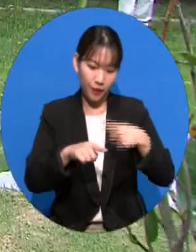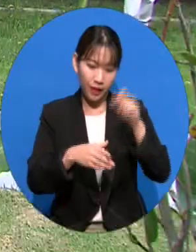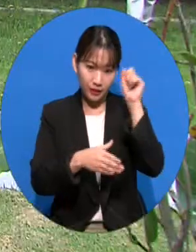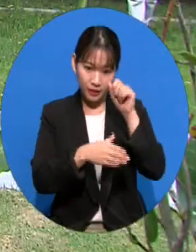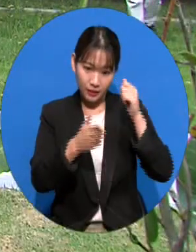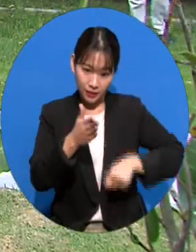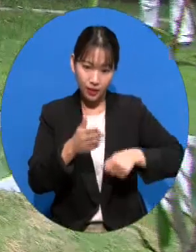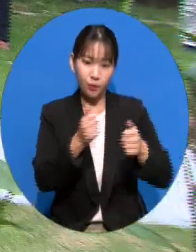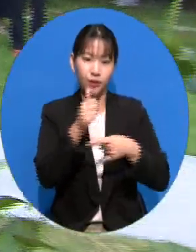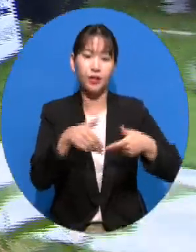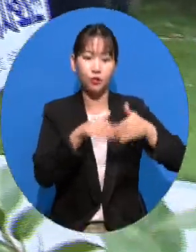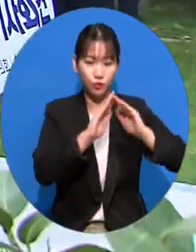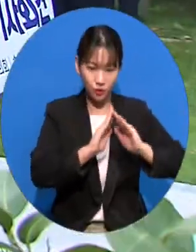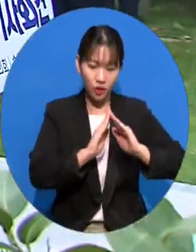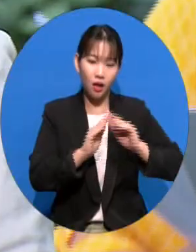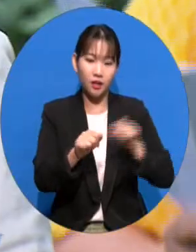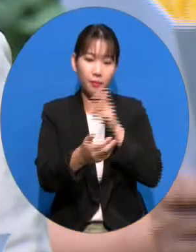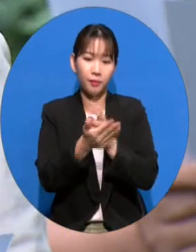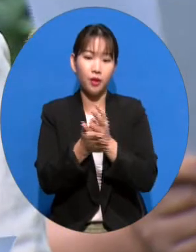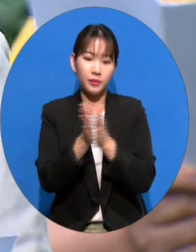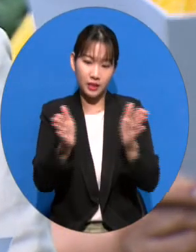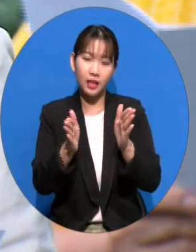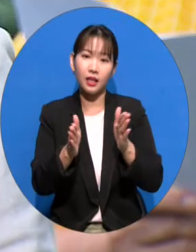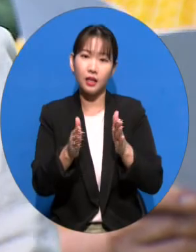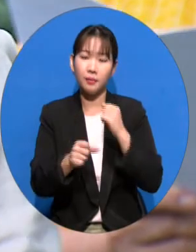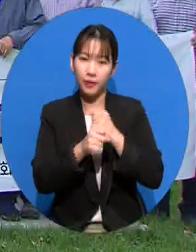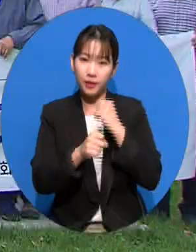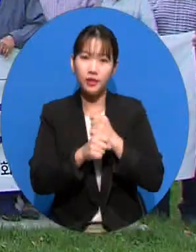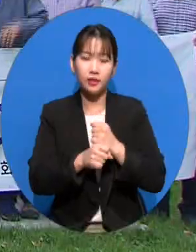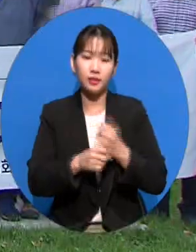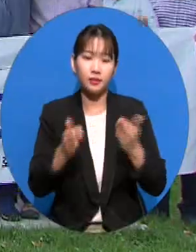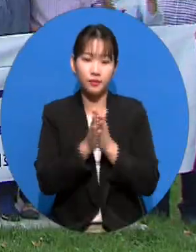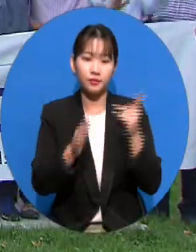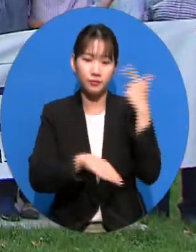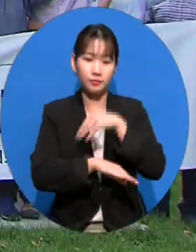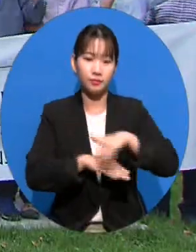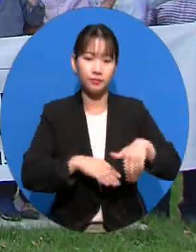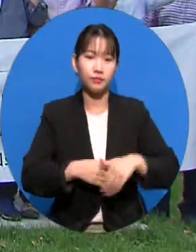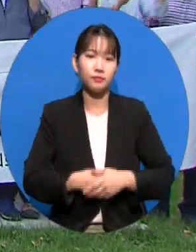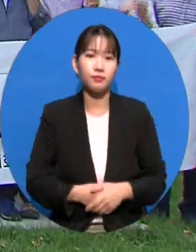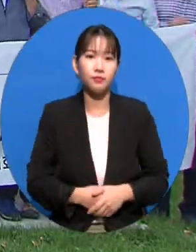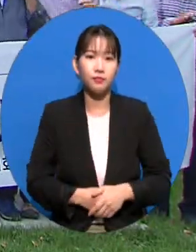의결하는 위원회 구성과 특별법 시행령 제정 작업에 들어갈 예정입니다. MBC 뉴스 문형철입니다.